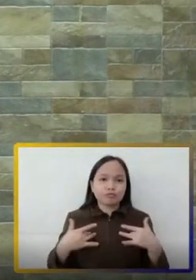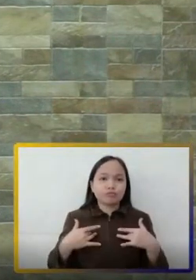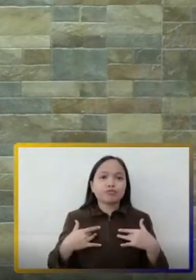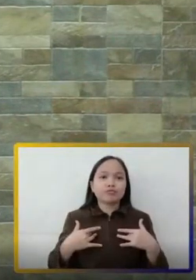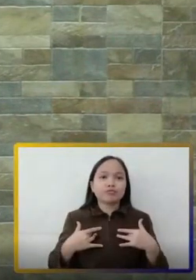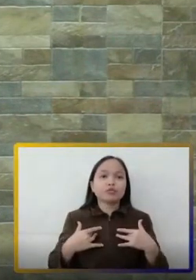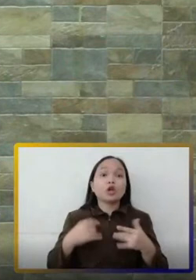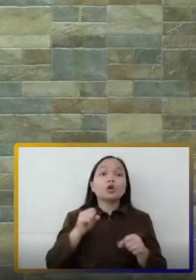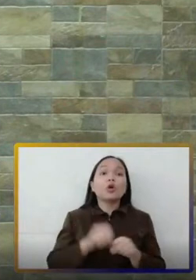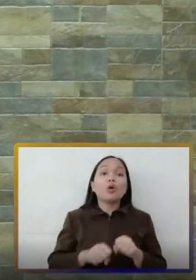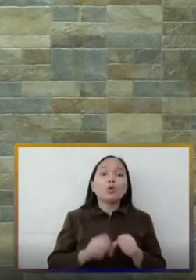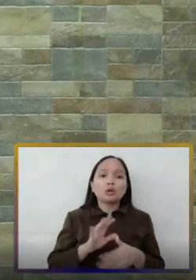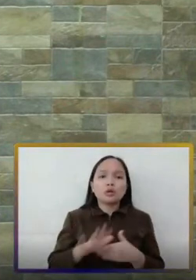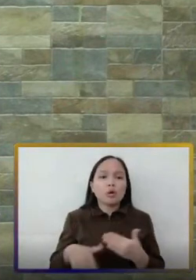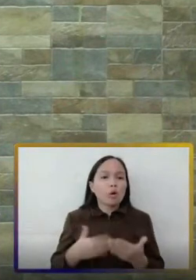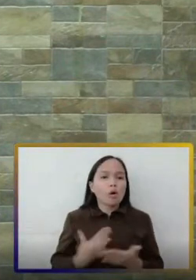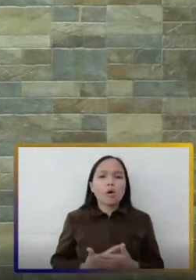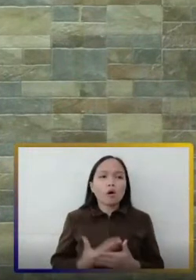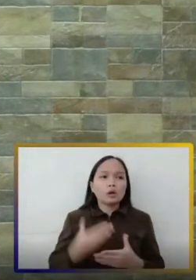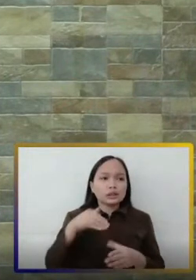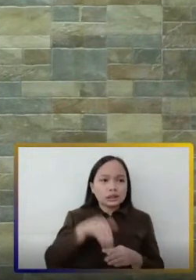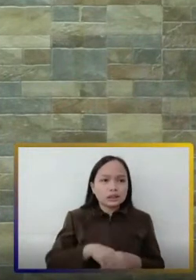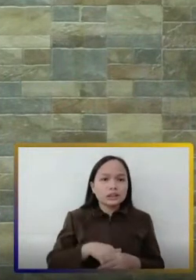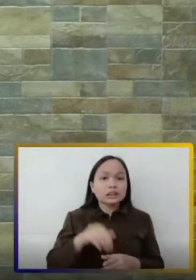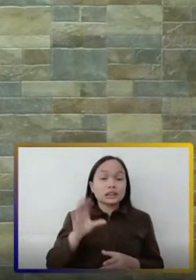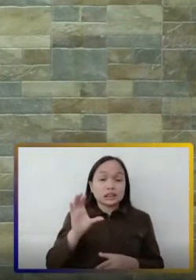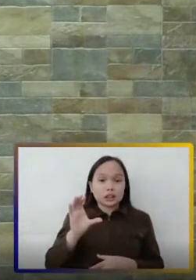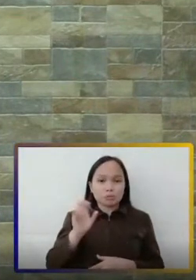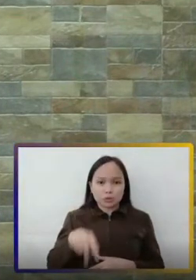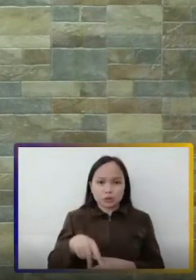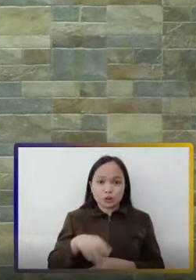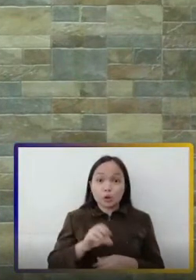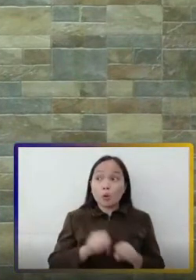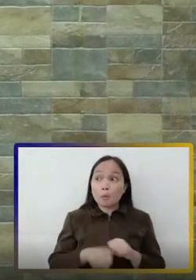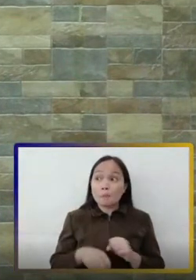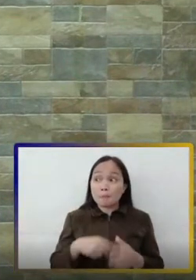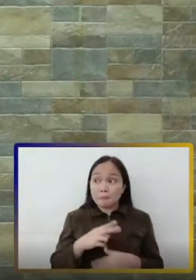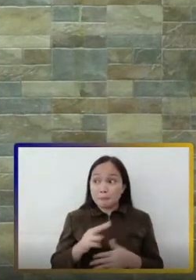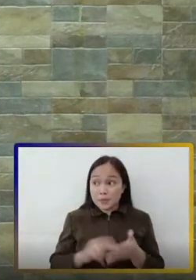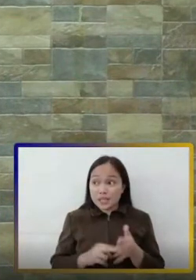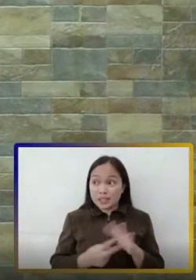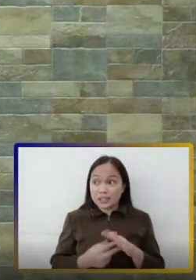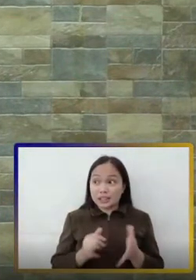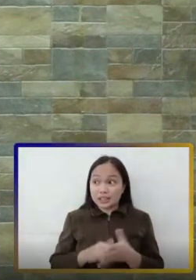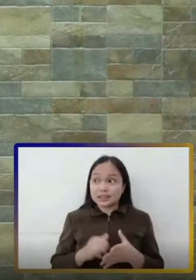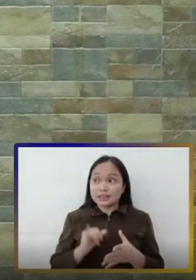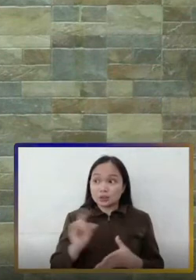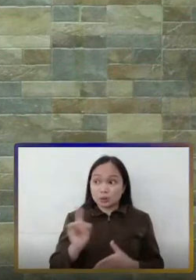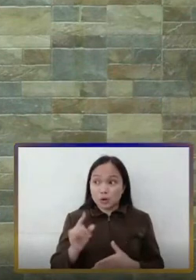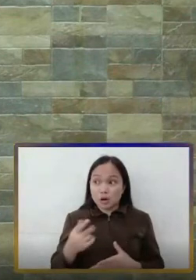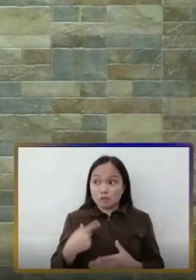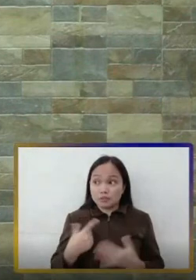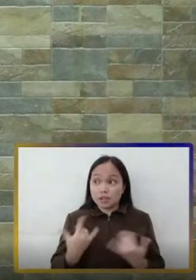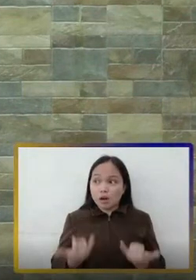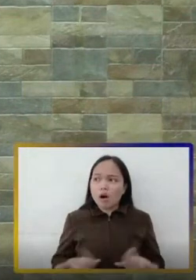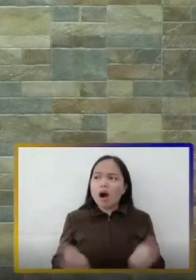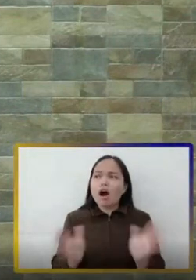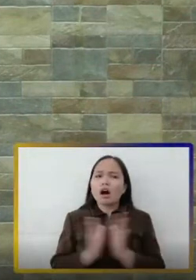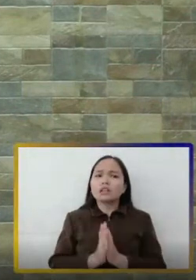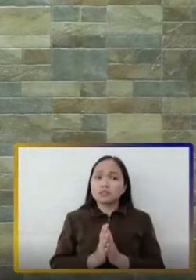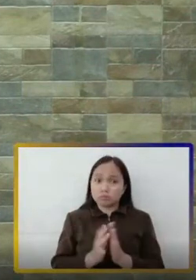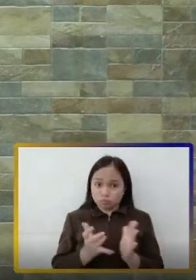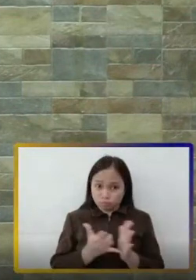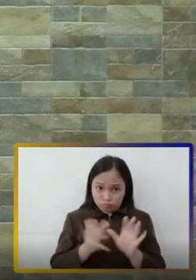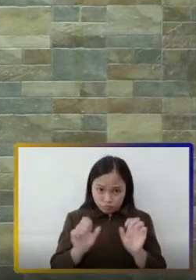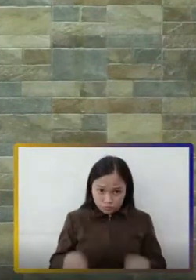pride. So it's all present here. Alright? So lahat po yan nandito ngayon. Ngayon, yung ba'y makakatulong sa iyo